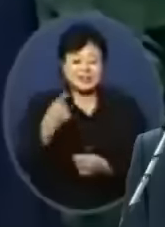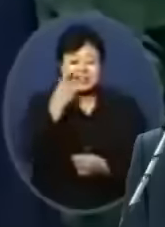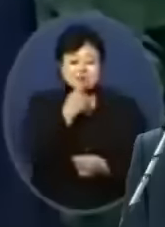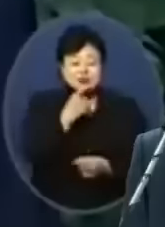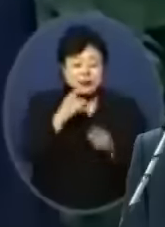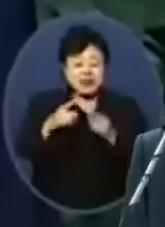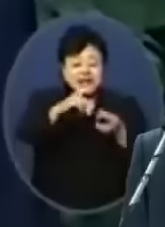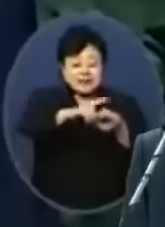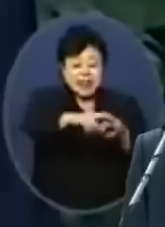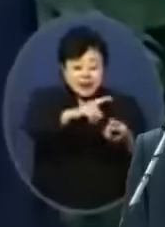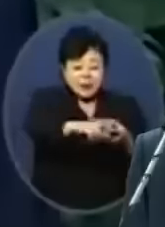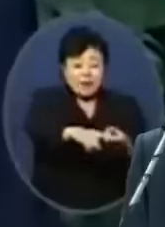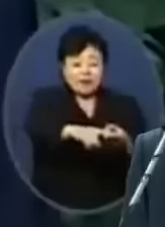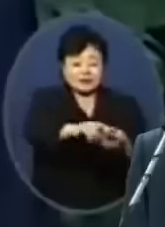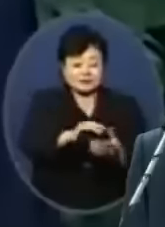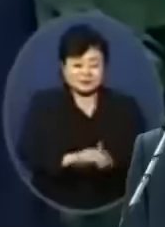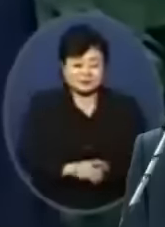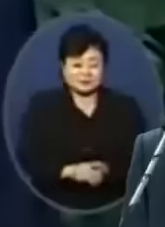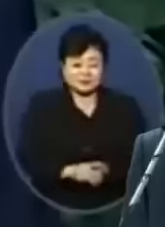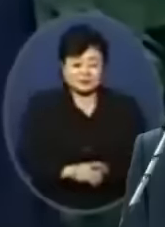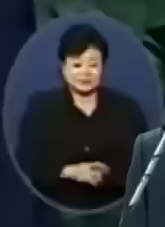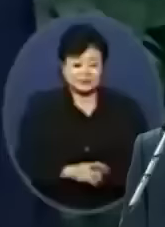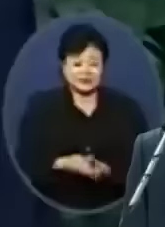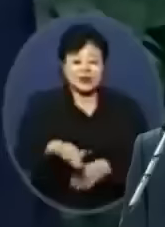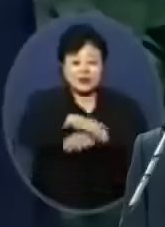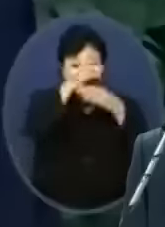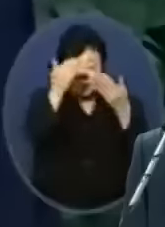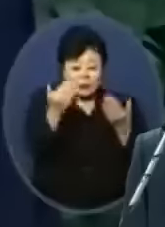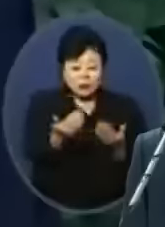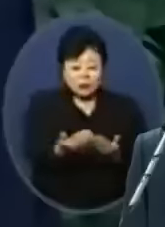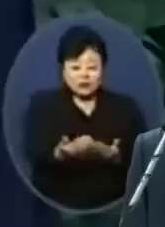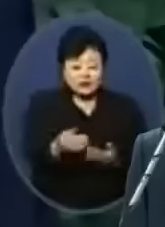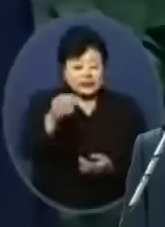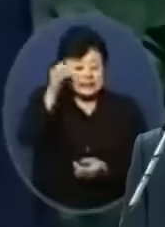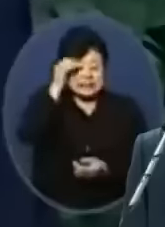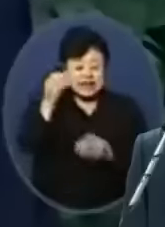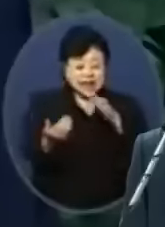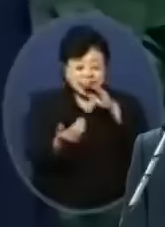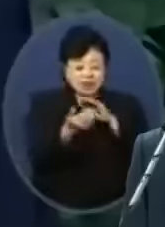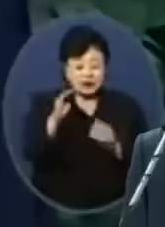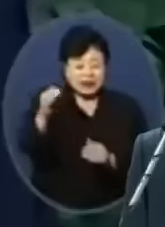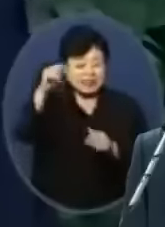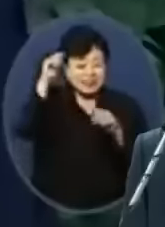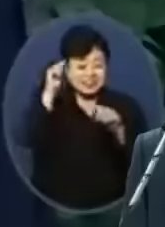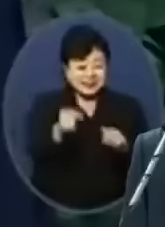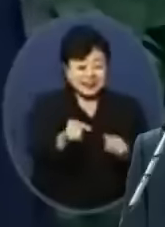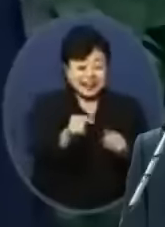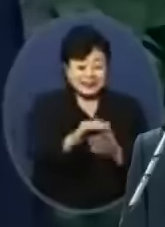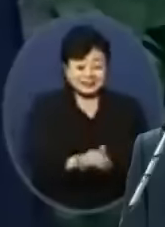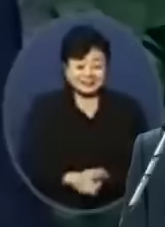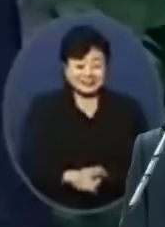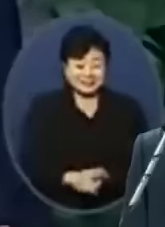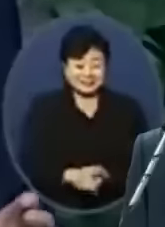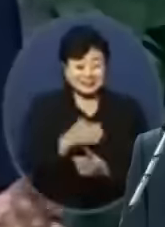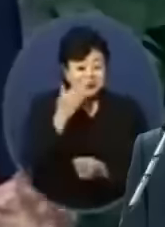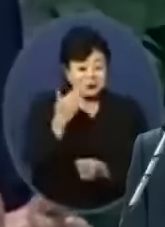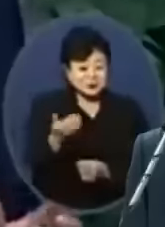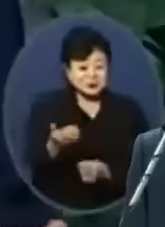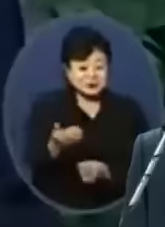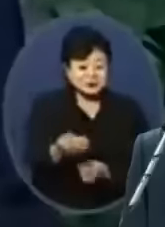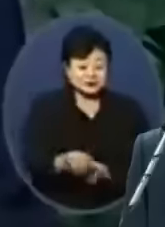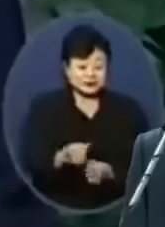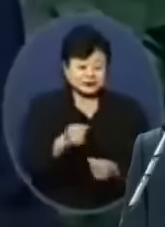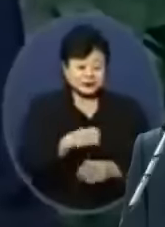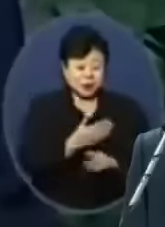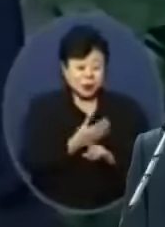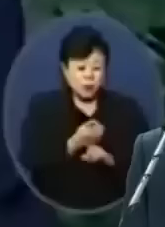입술의 말로 너희 기대하는 것이 이루어질지어다고 말씀하는 것입니다. 여러분은